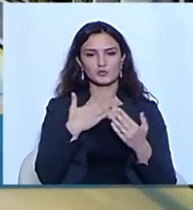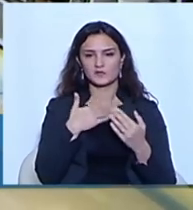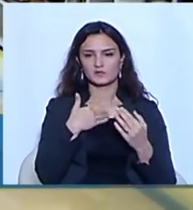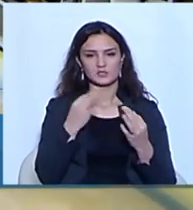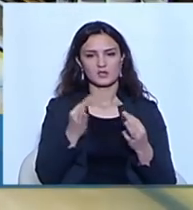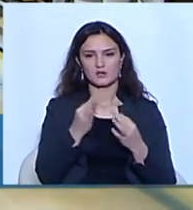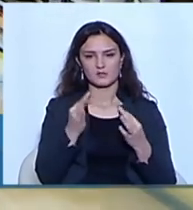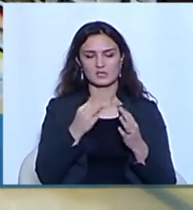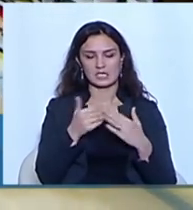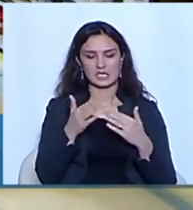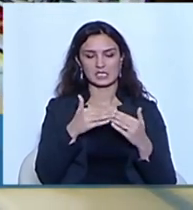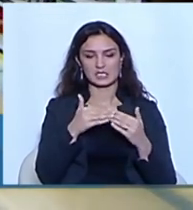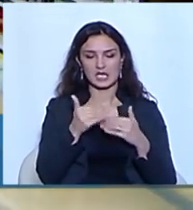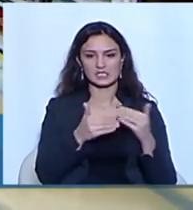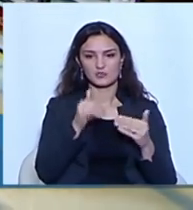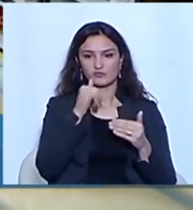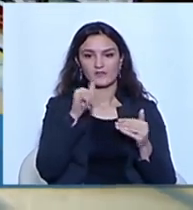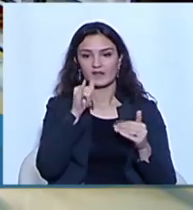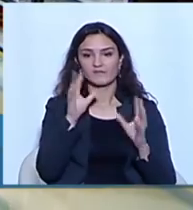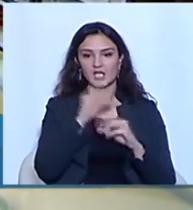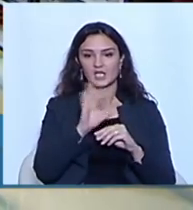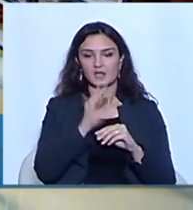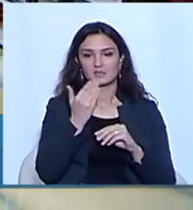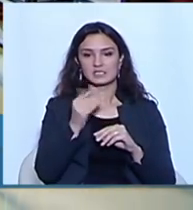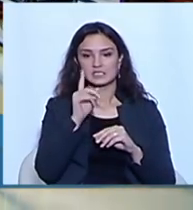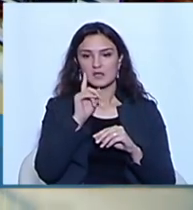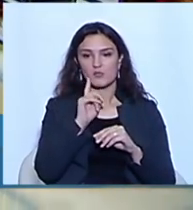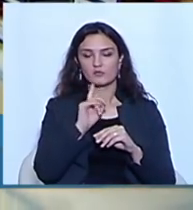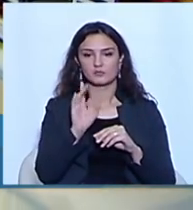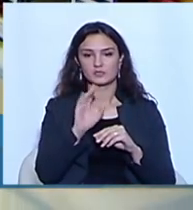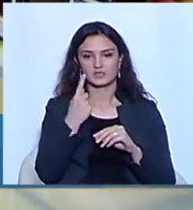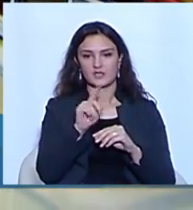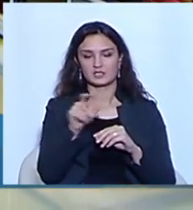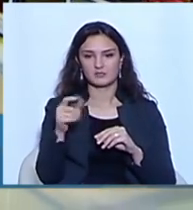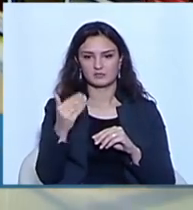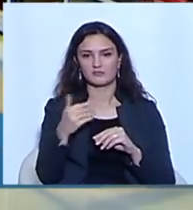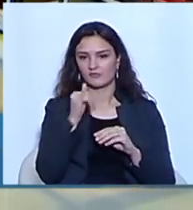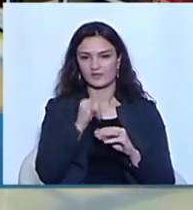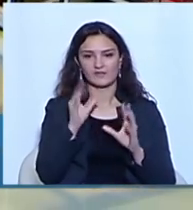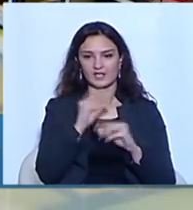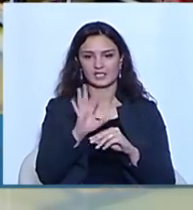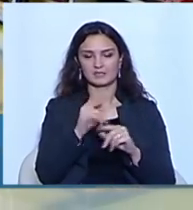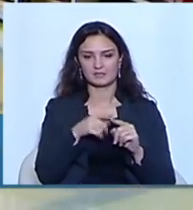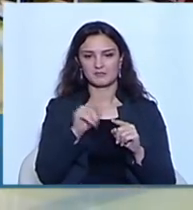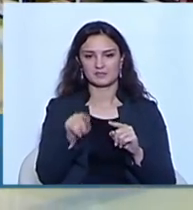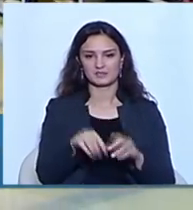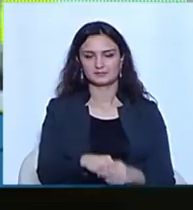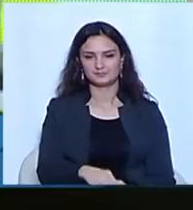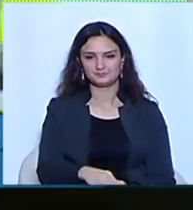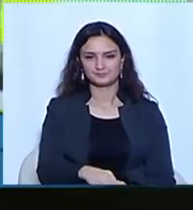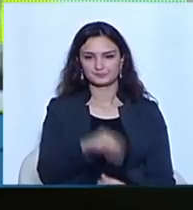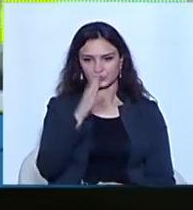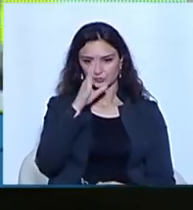არ არის რეალიზებული, ჩვენ ვერ ვახერხებთ ვისიამოვნოთ სხვა ადამიანით, ვერ ვახერხებთ ამას.